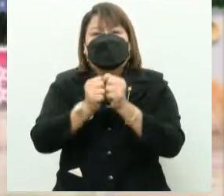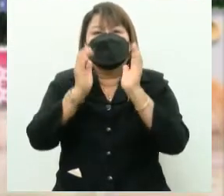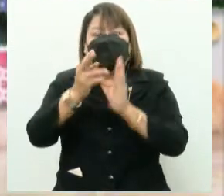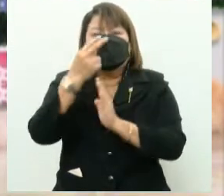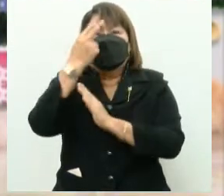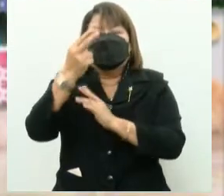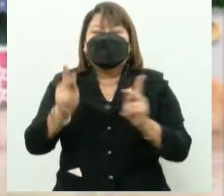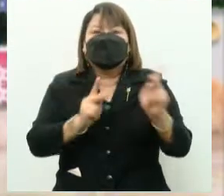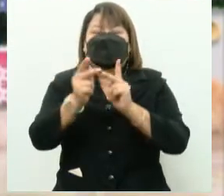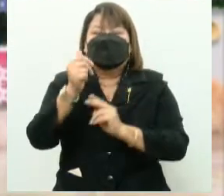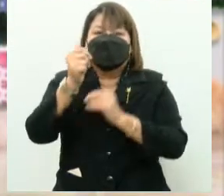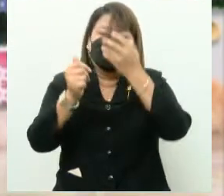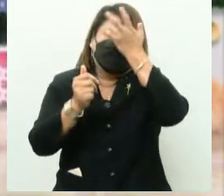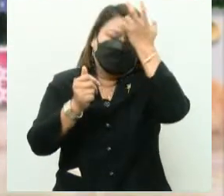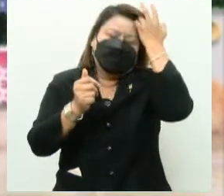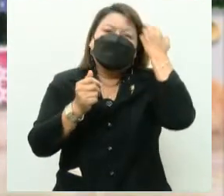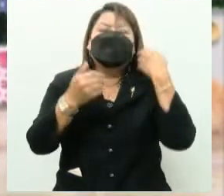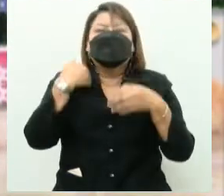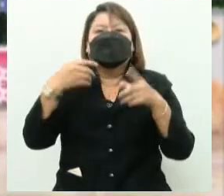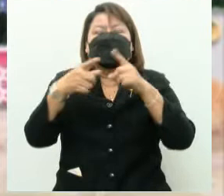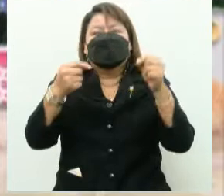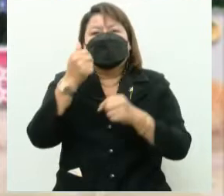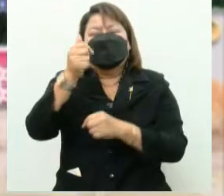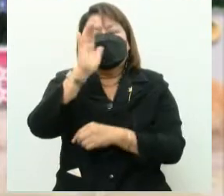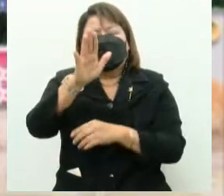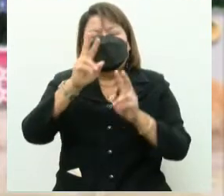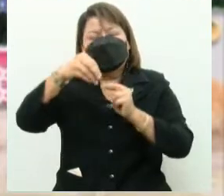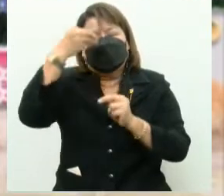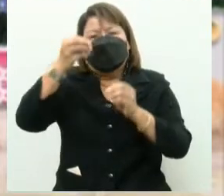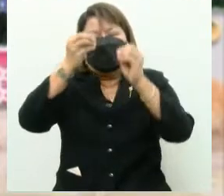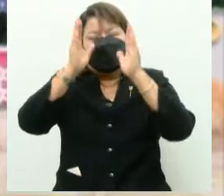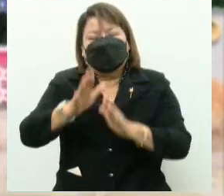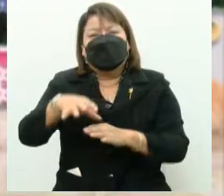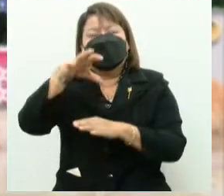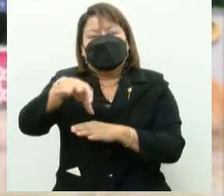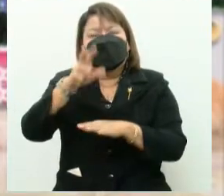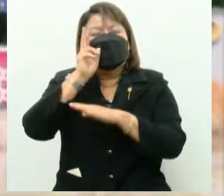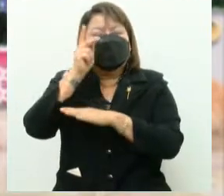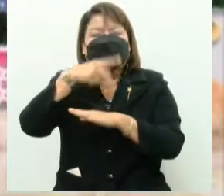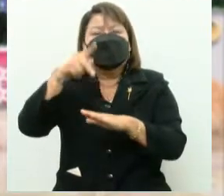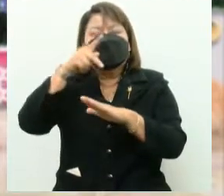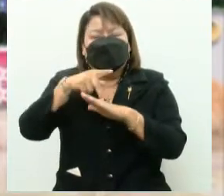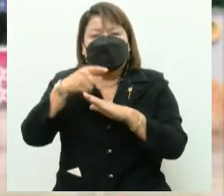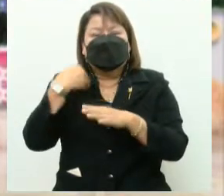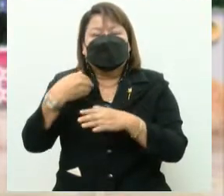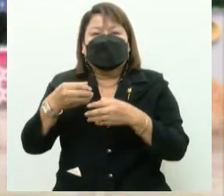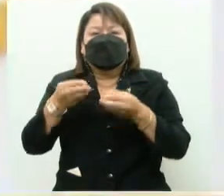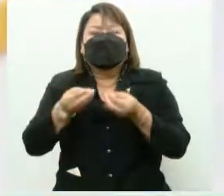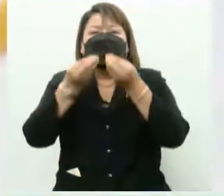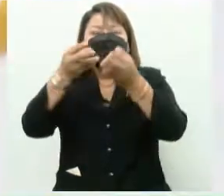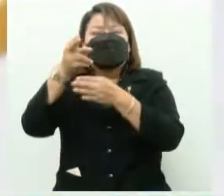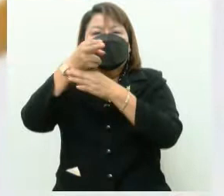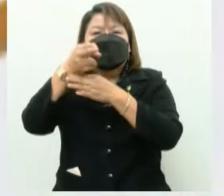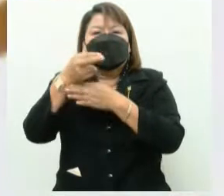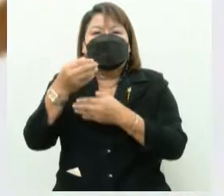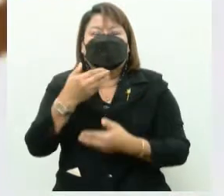กรรมดีๆเรื่องราวดีๆของนักเรียนคุณครูนะครับแล้วก็ทางสำนักงานเขตพื้นที่นะครับยังส่งคลิปมาให้เรื่อยๆนะครับผมและ